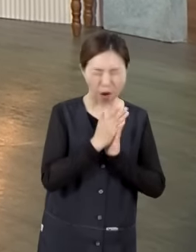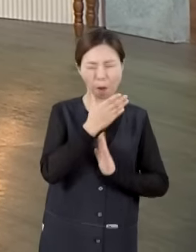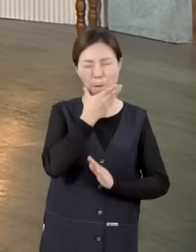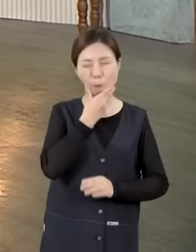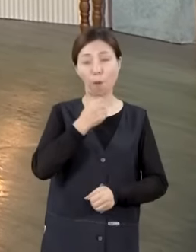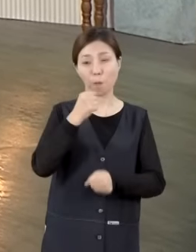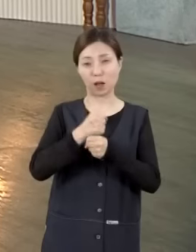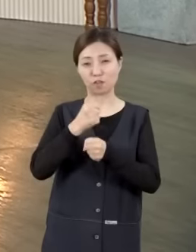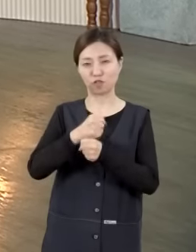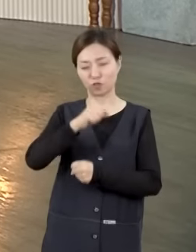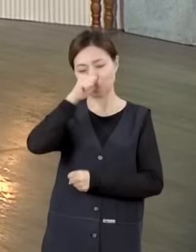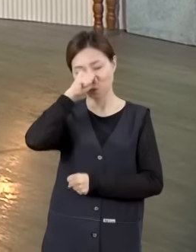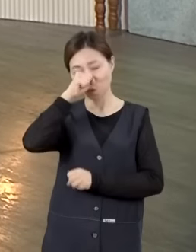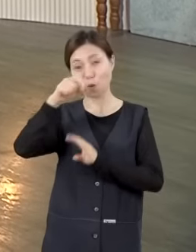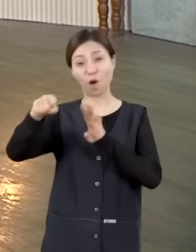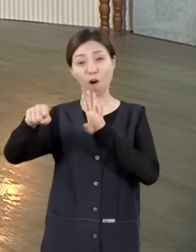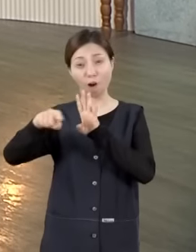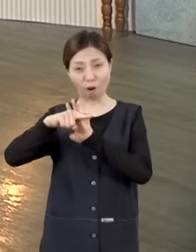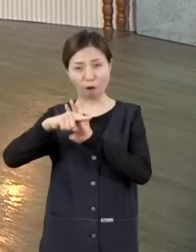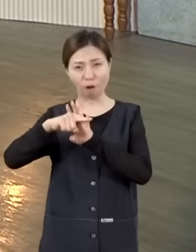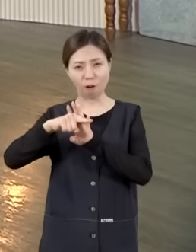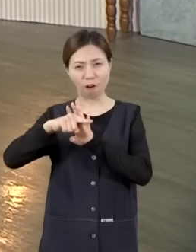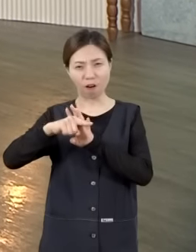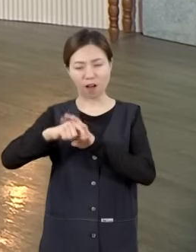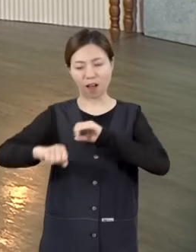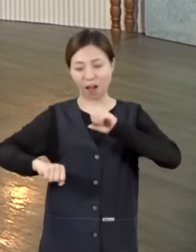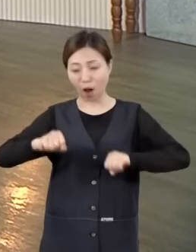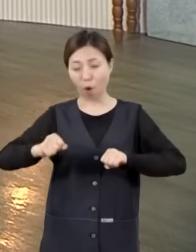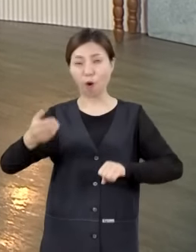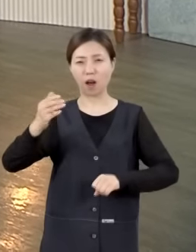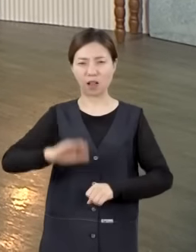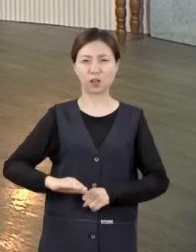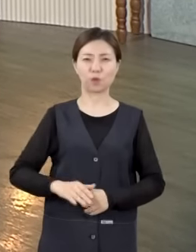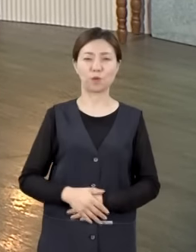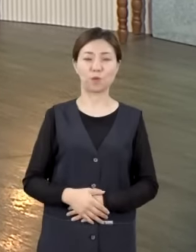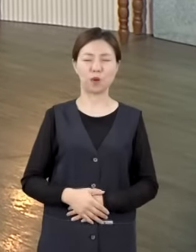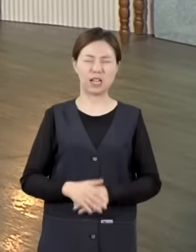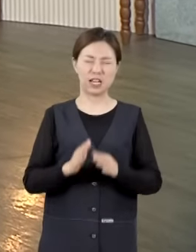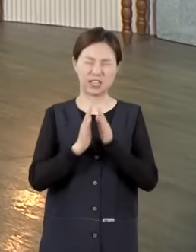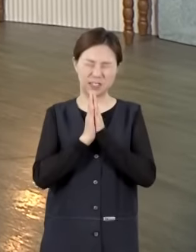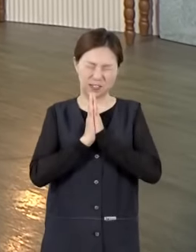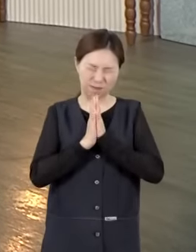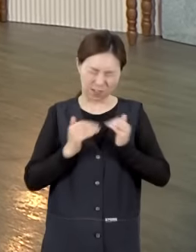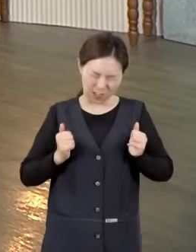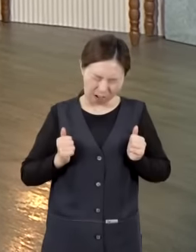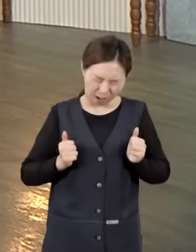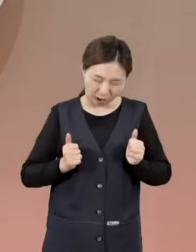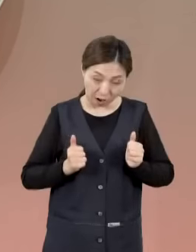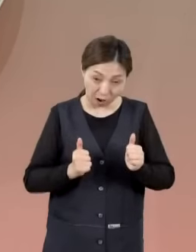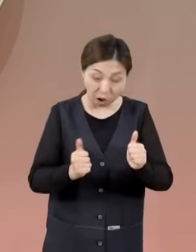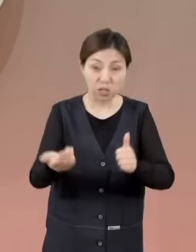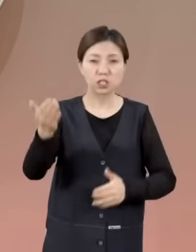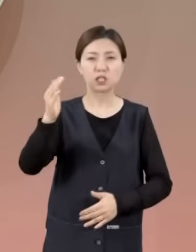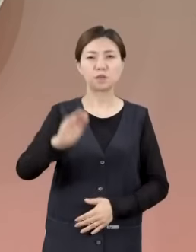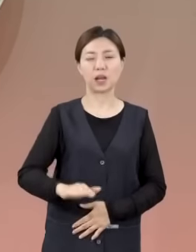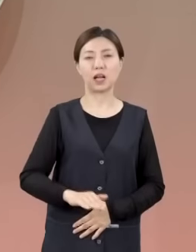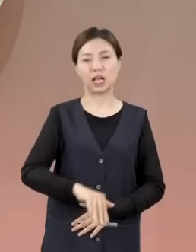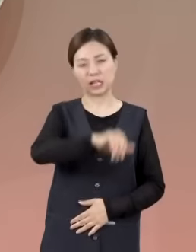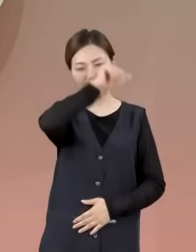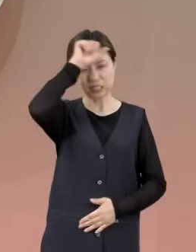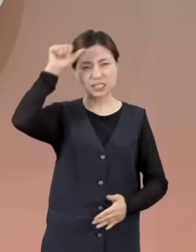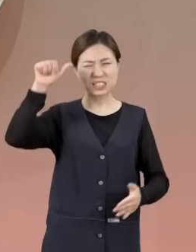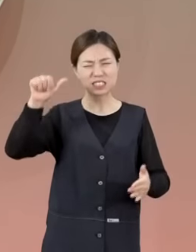다만 기도하고 복을 짓고 선업을 짓고 덕을 닦았는데도 정말